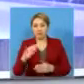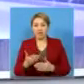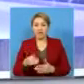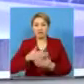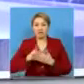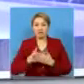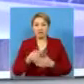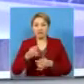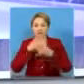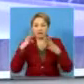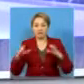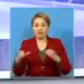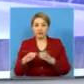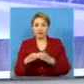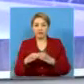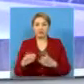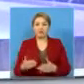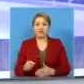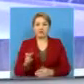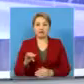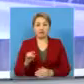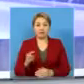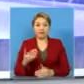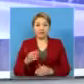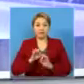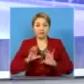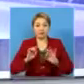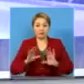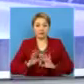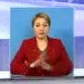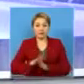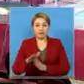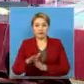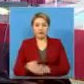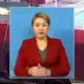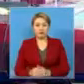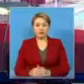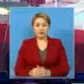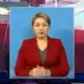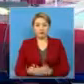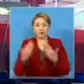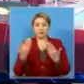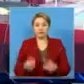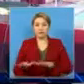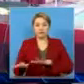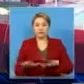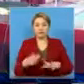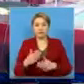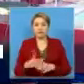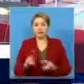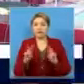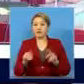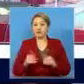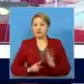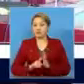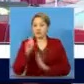активисты этнокультурных объединений. Анастасия Евсеева расскажет подробнее. Сегодняшнее мероприятие дает официальный